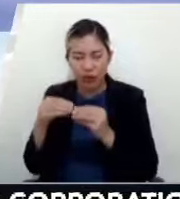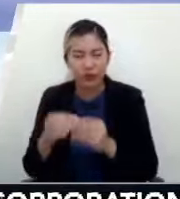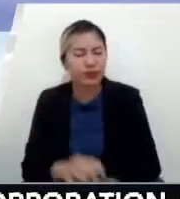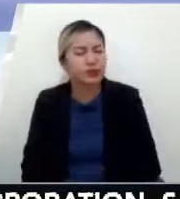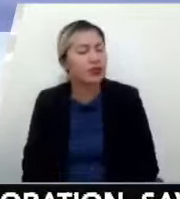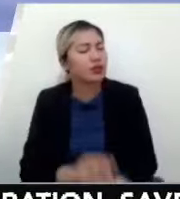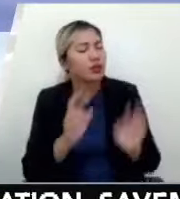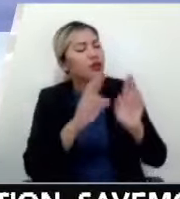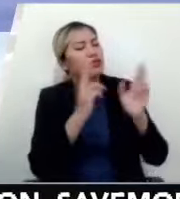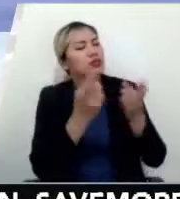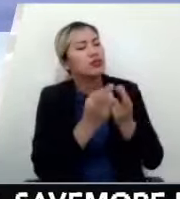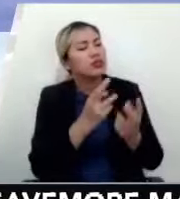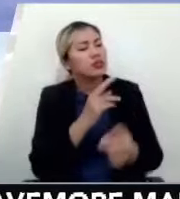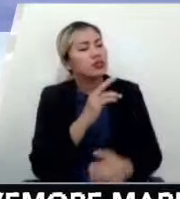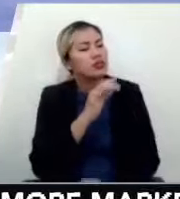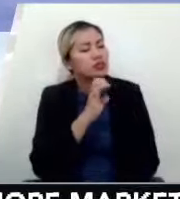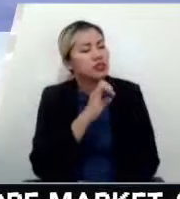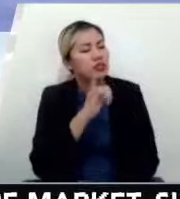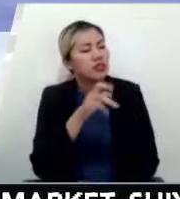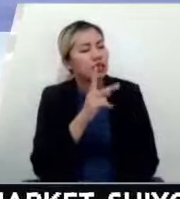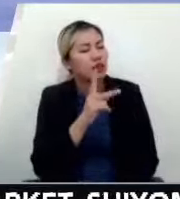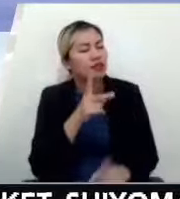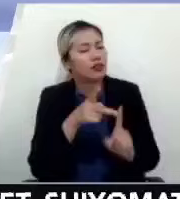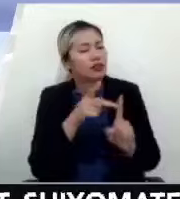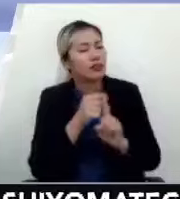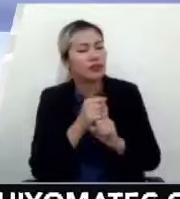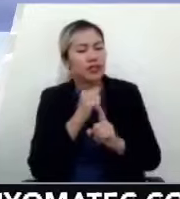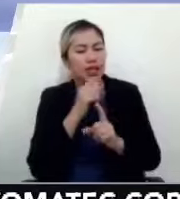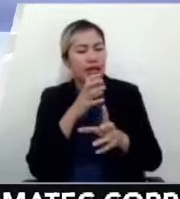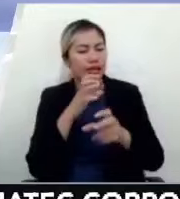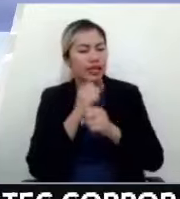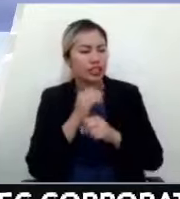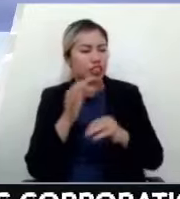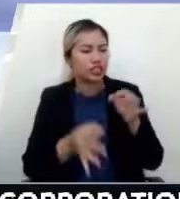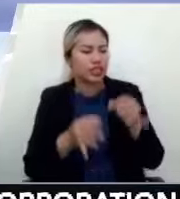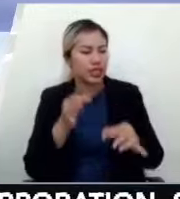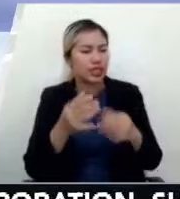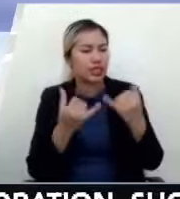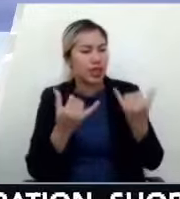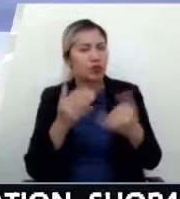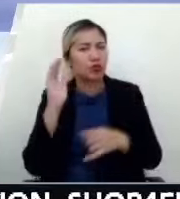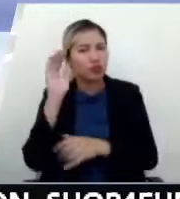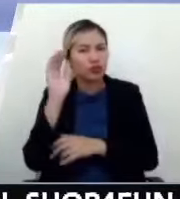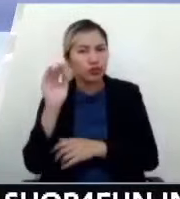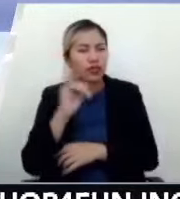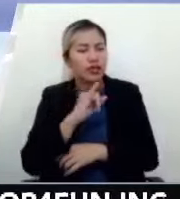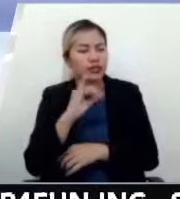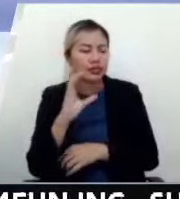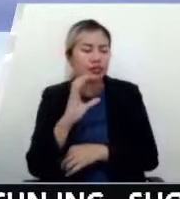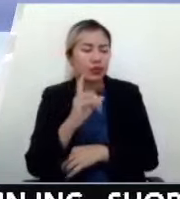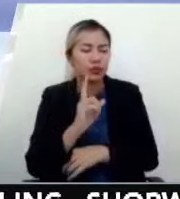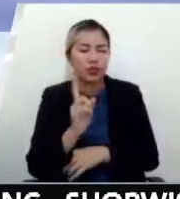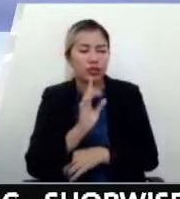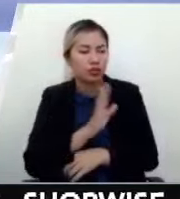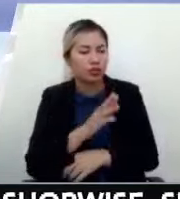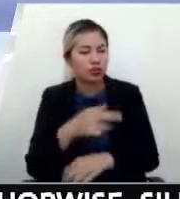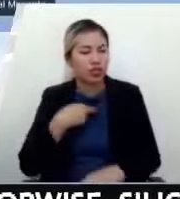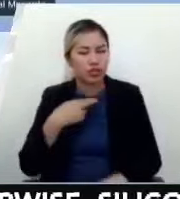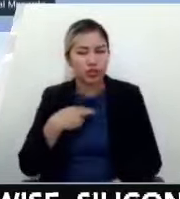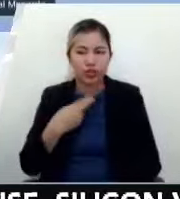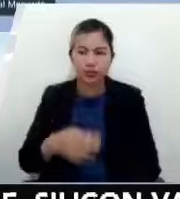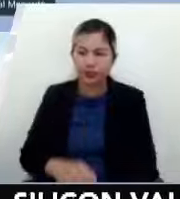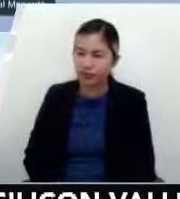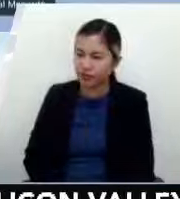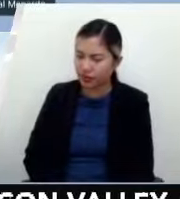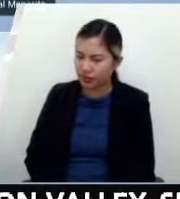ah makakuha ng hustisya dito sa Pilipinas kaya sila dumudulog sa icc Ah ano pong ah reaksyon niyo rito ah Palagay ko